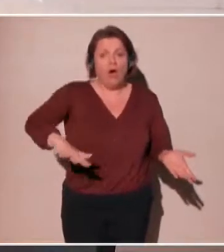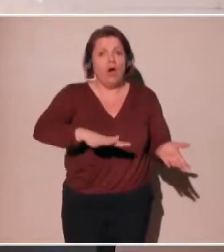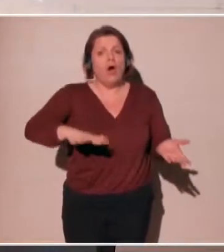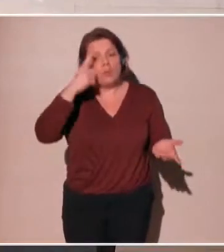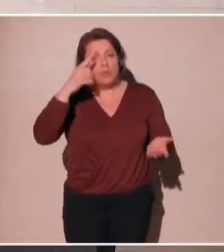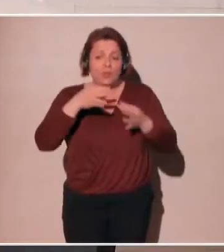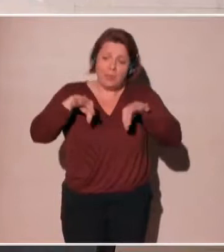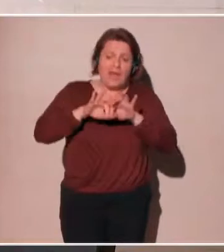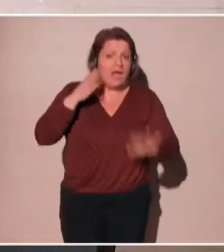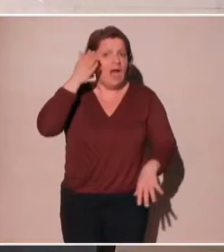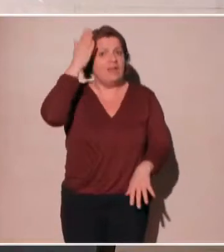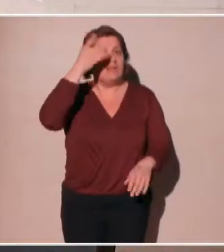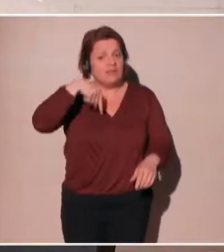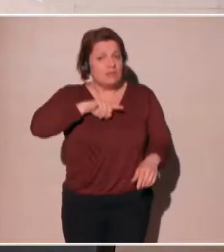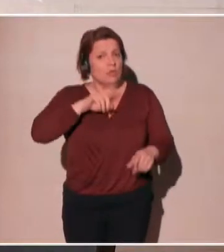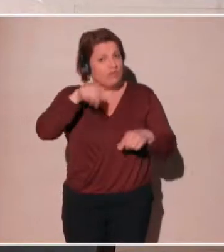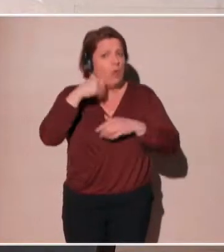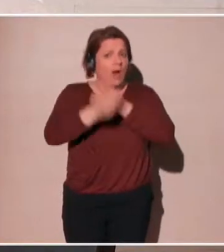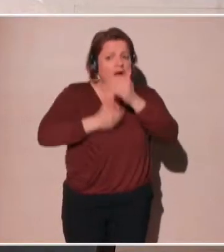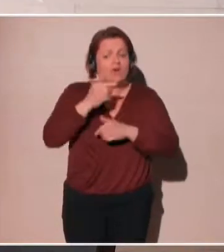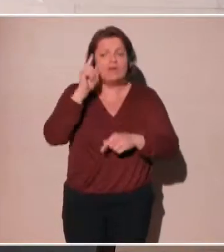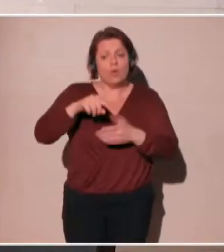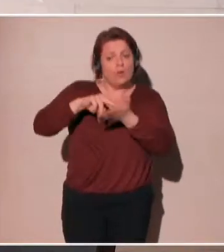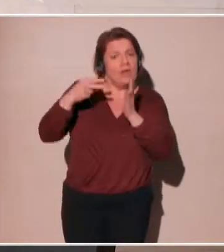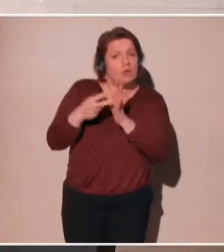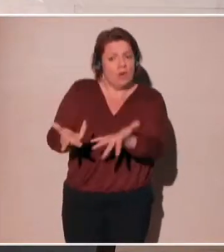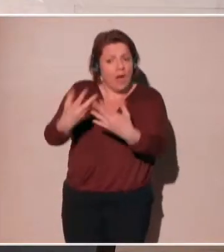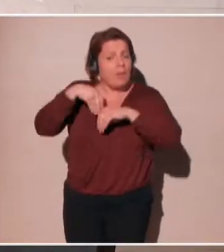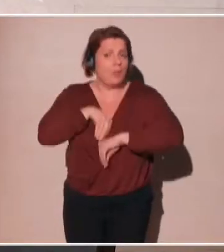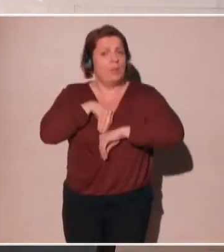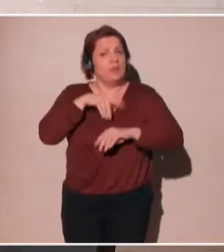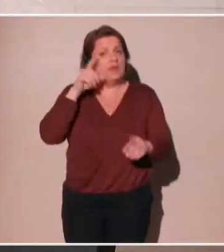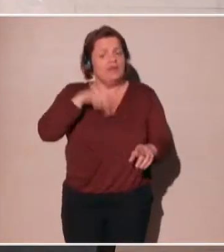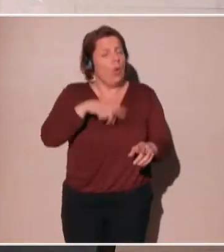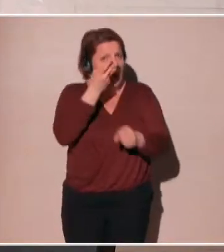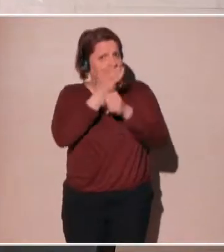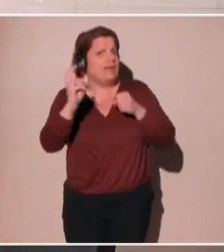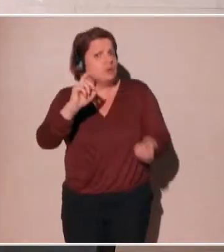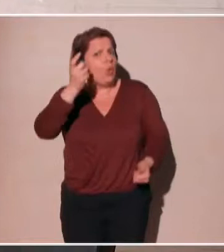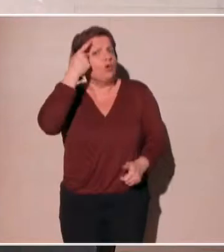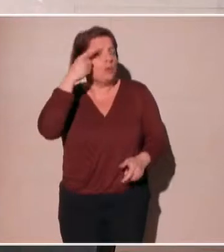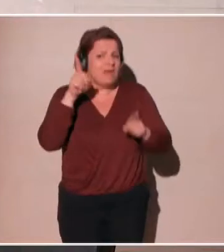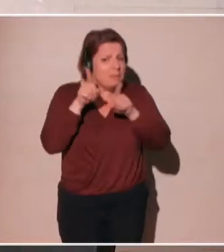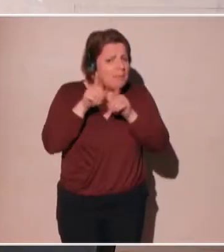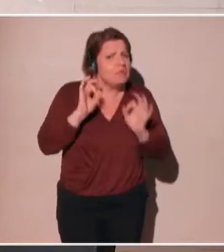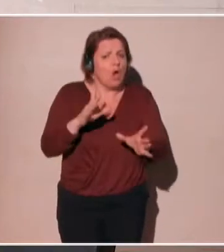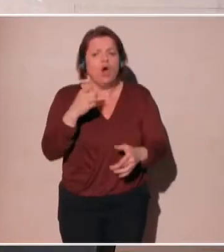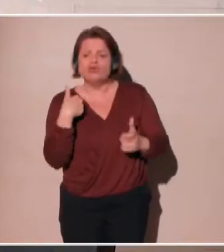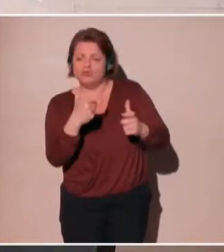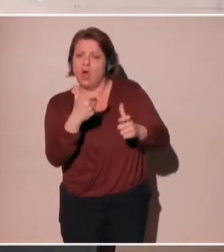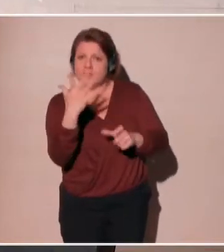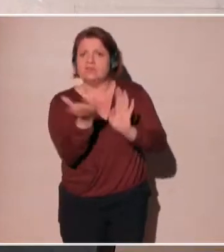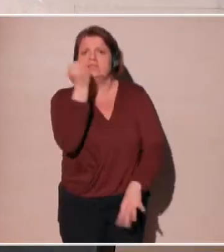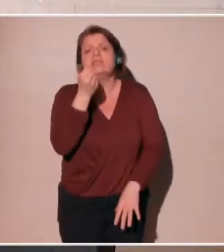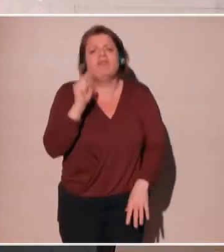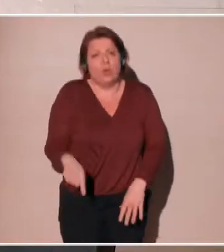qu'on avance, il faut qu'on s'approprie ces technologies. Il faut qu'on soit conscient des risques, mais il faut qu'on saisisse cette opportunité. Et c'est ça